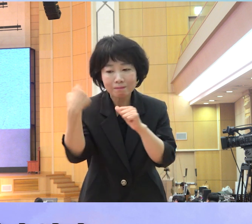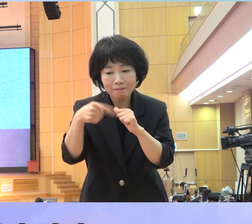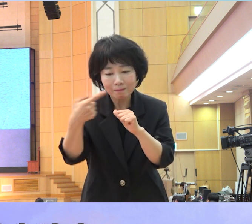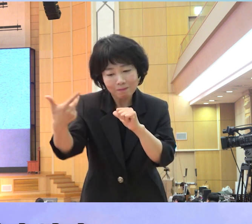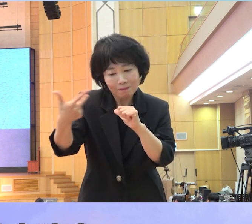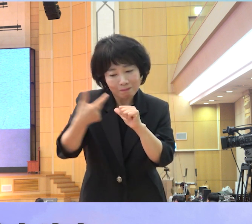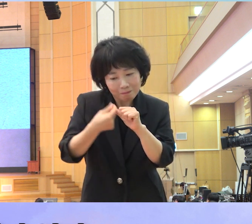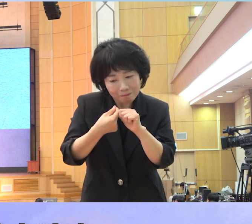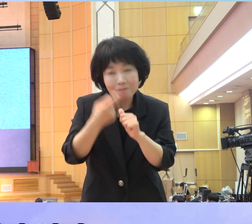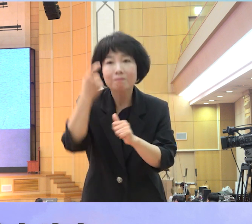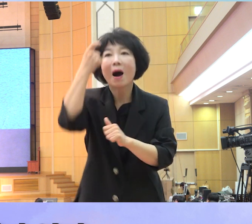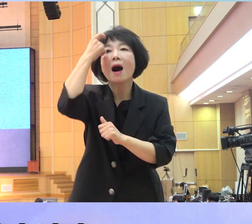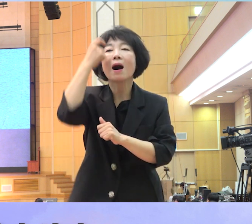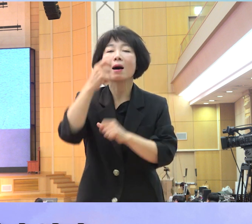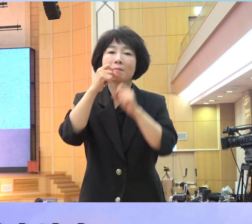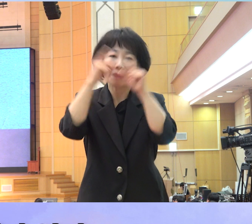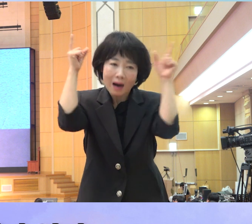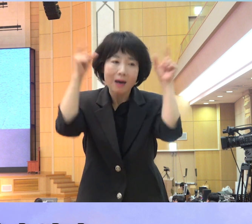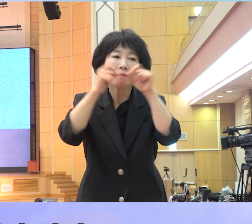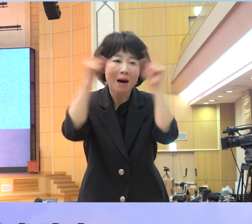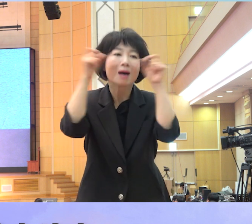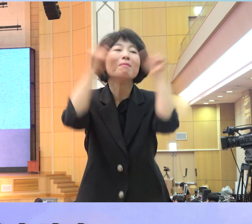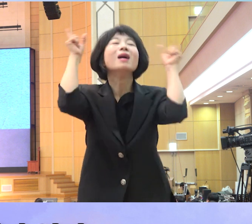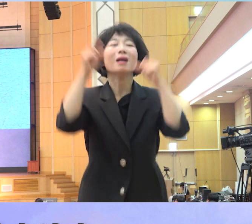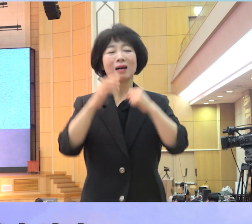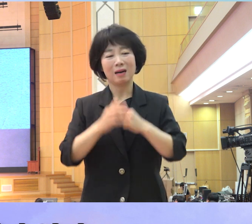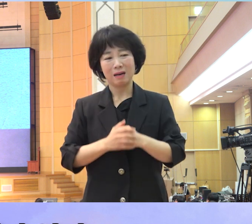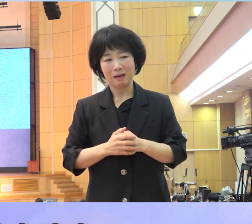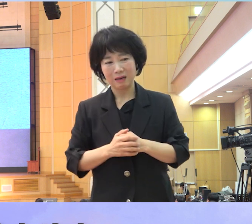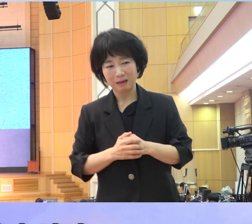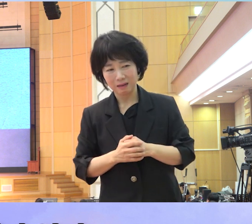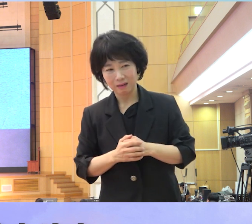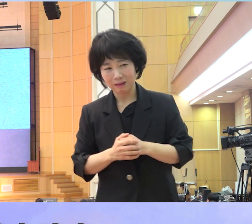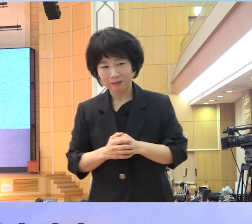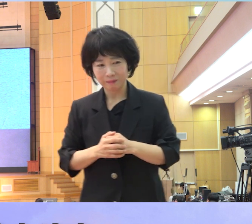그 자리에서 바로 그때는 그 자리에서 바로 혼날